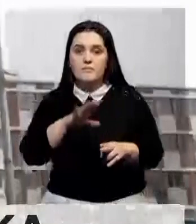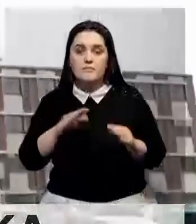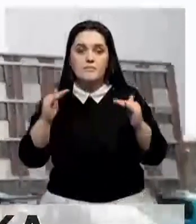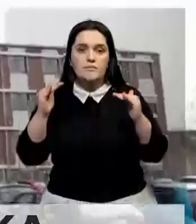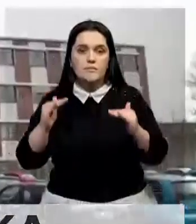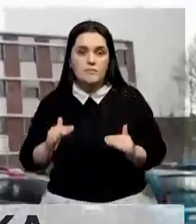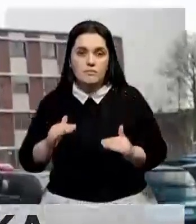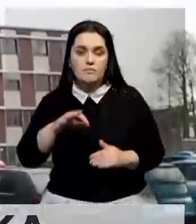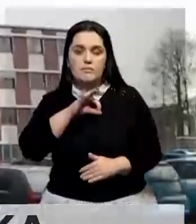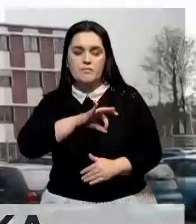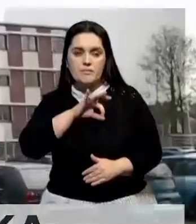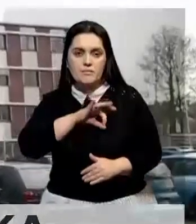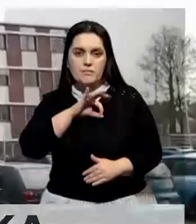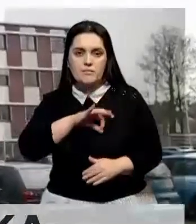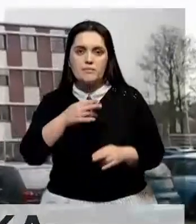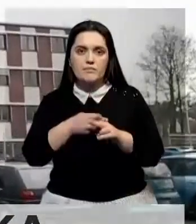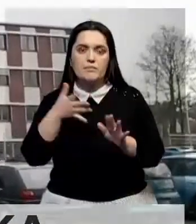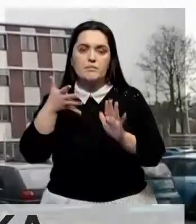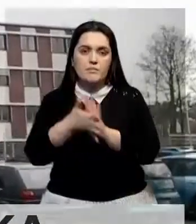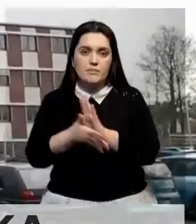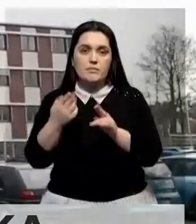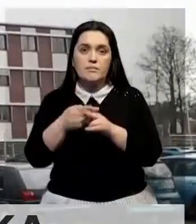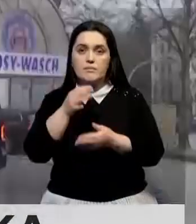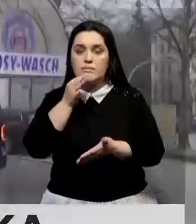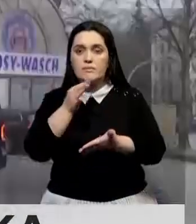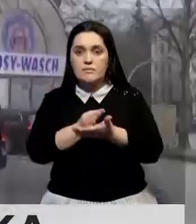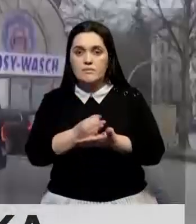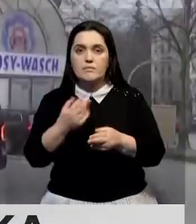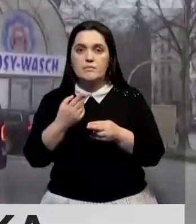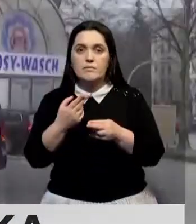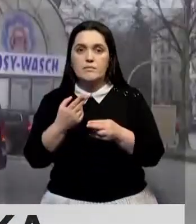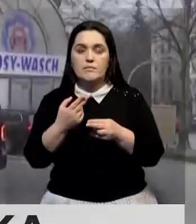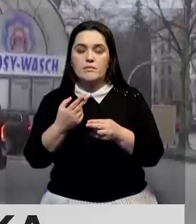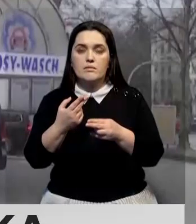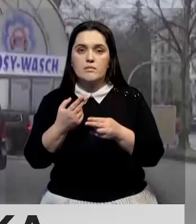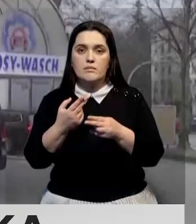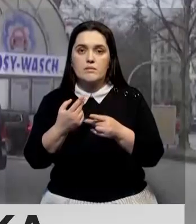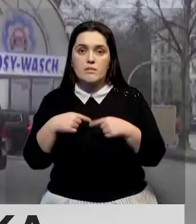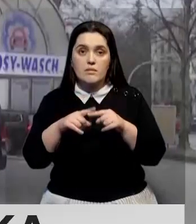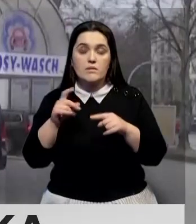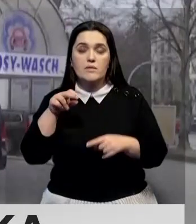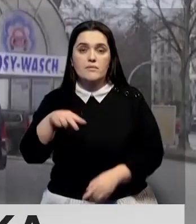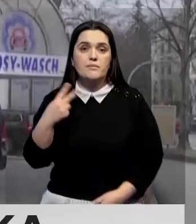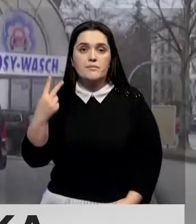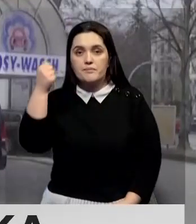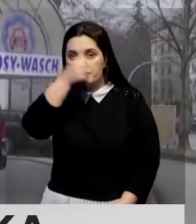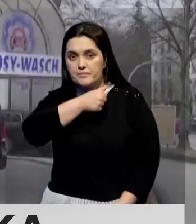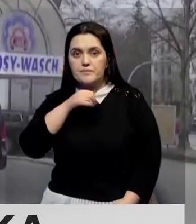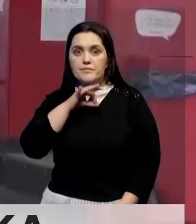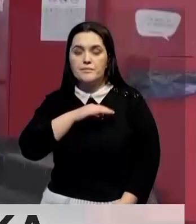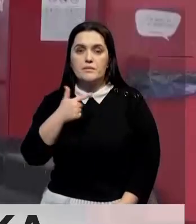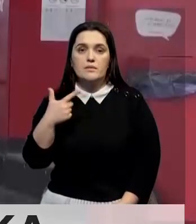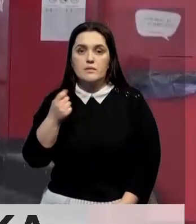Европа стремительно сокращает потребление топлива. Согласно отчету Федерального сетевого агентства страны, за 2022